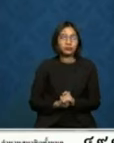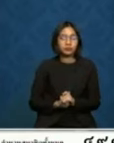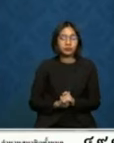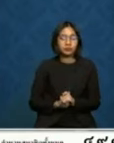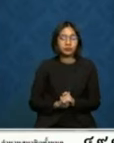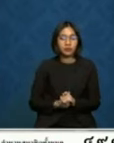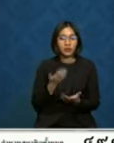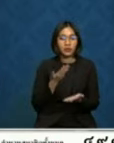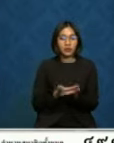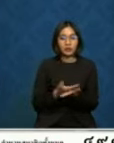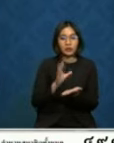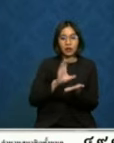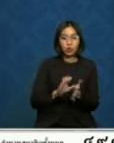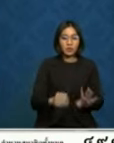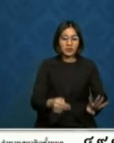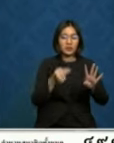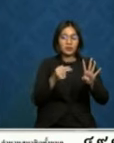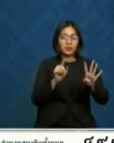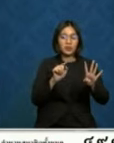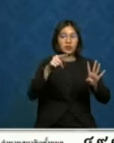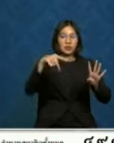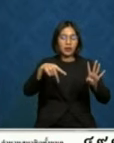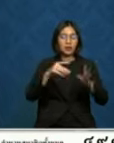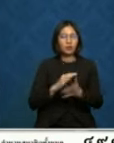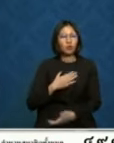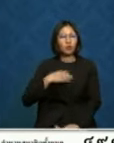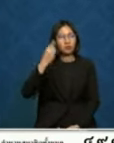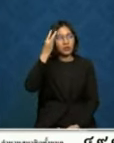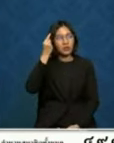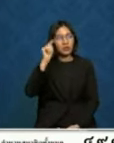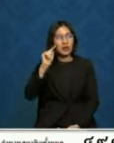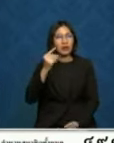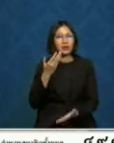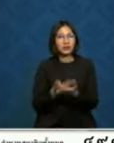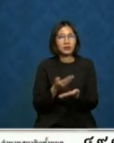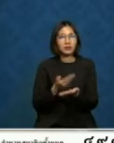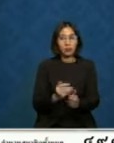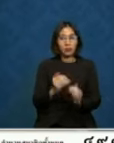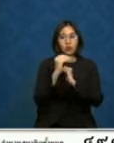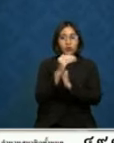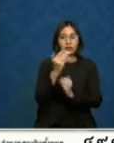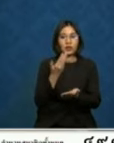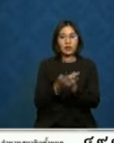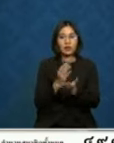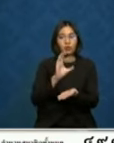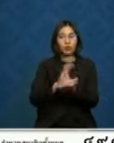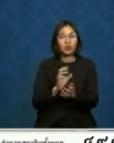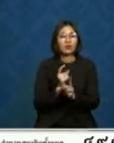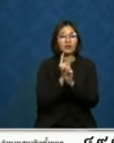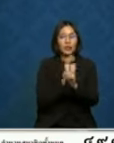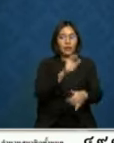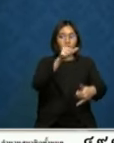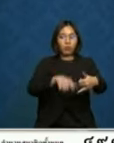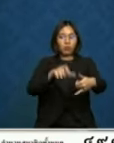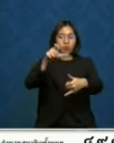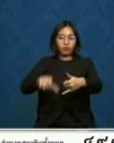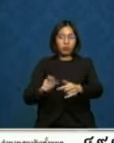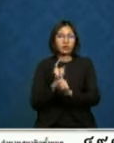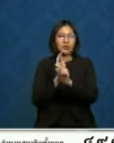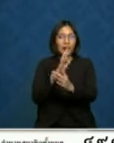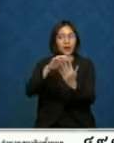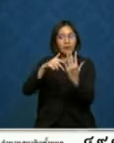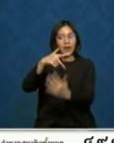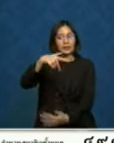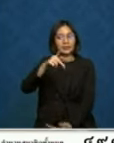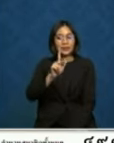ต่องบประมาณ 41,000 บาทผมมองว่าการตั้งงบประมาณนี้นะครับควรตั้งงบตามจำนวนคนประกอบกับ KPI เ